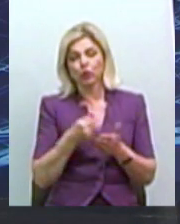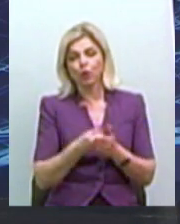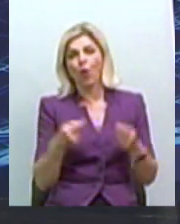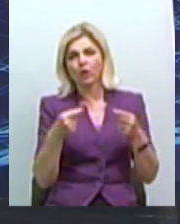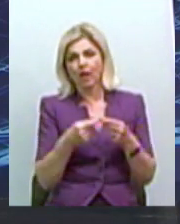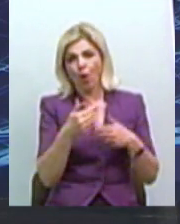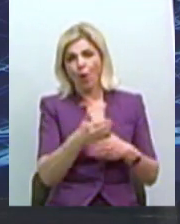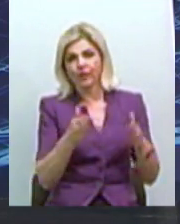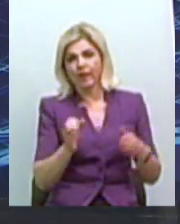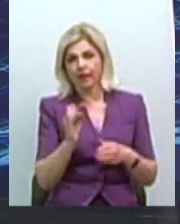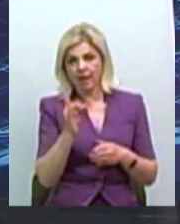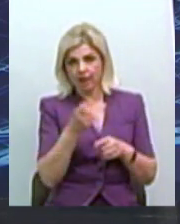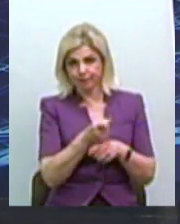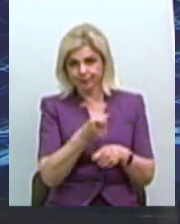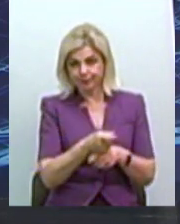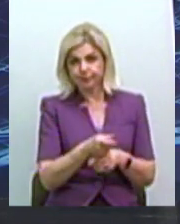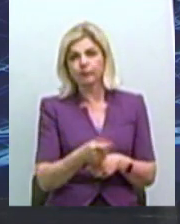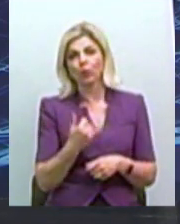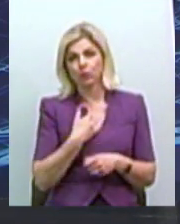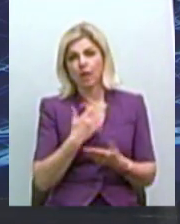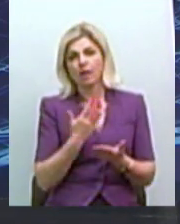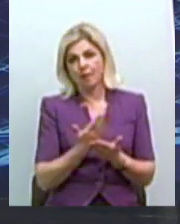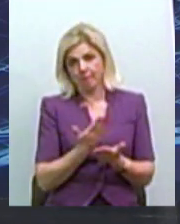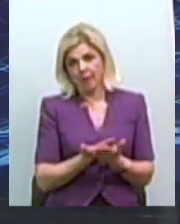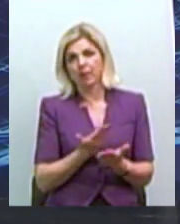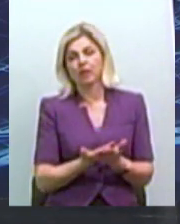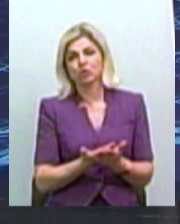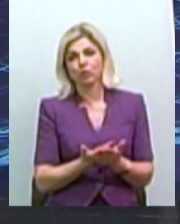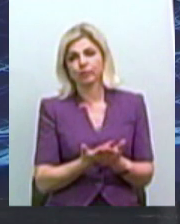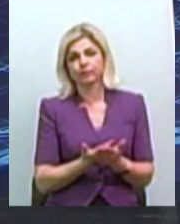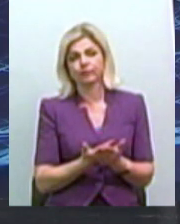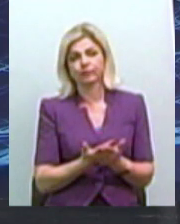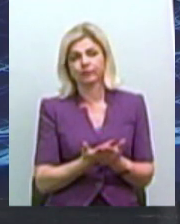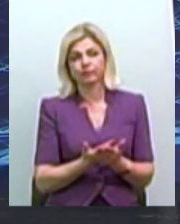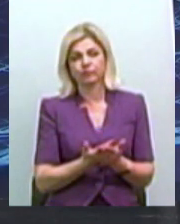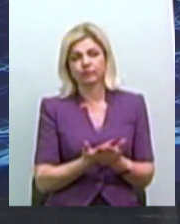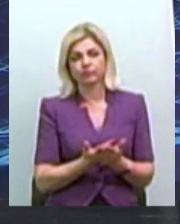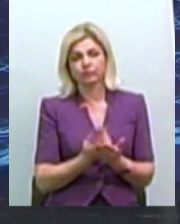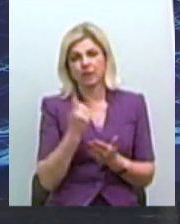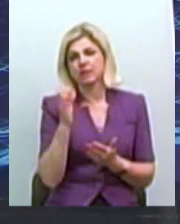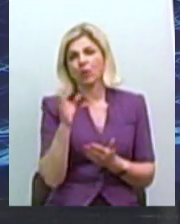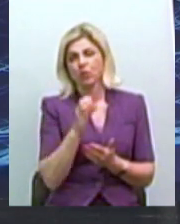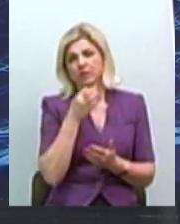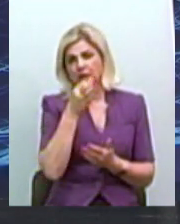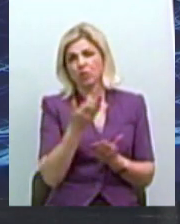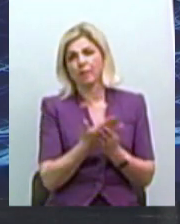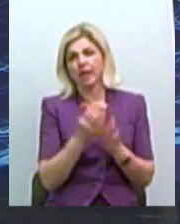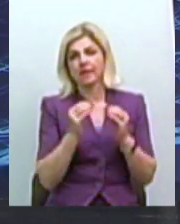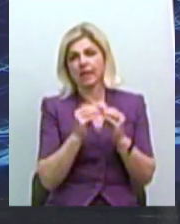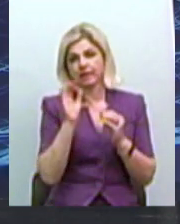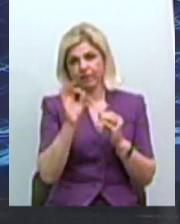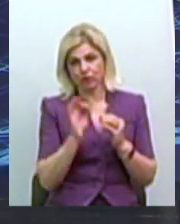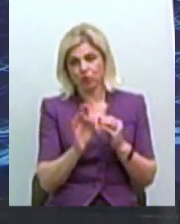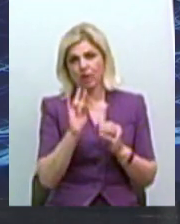зараз в нас є приблизно, можна сказати, приблизно, ну, я вам скажу так, секундочку, приблизно 10%